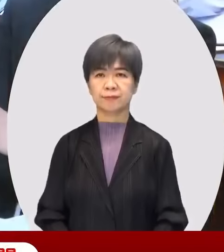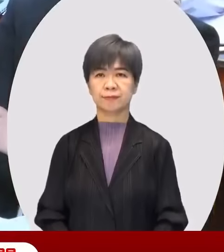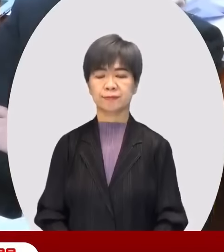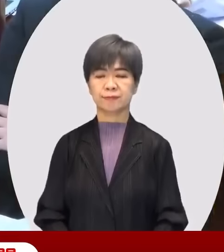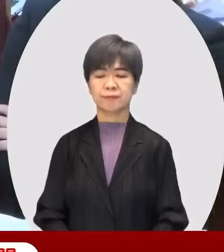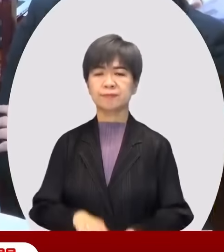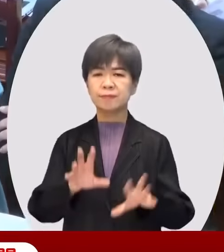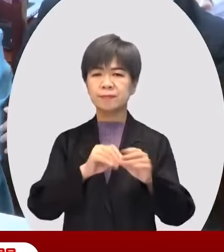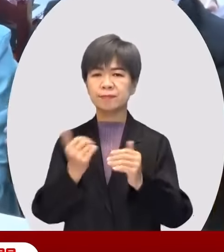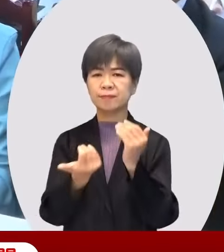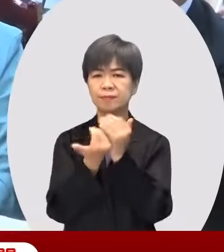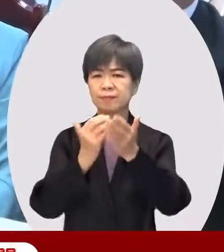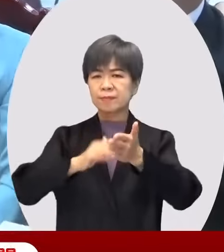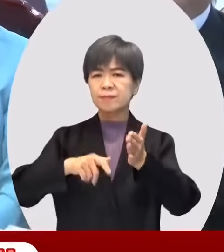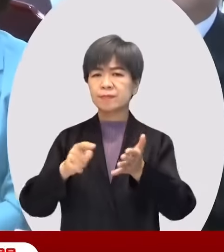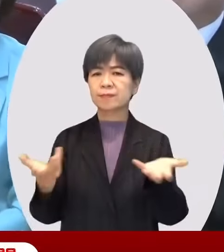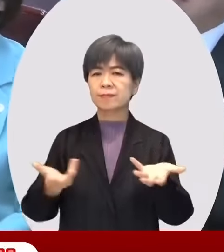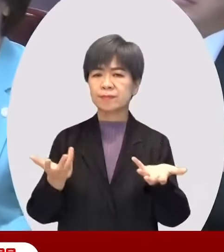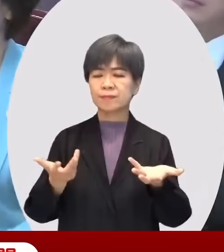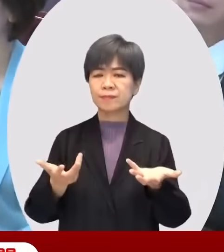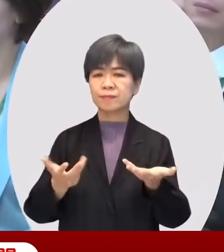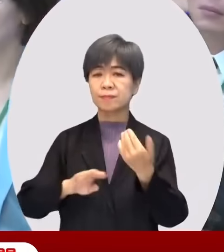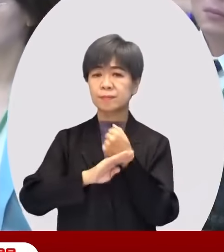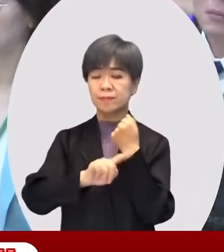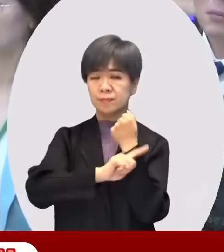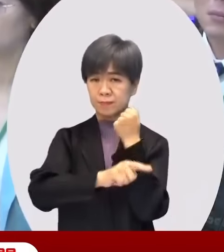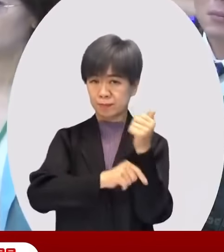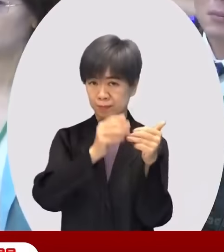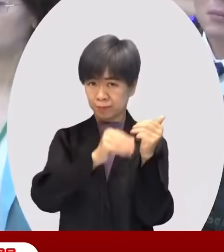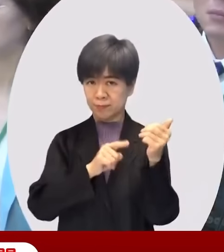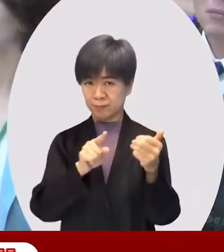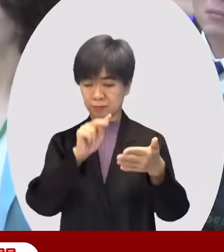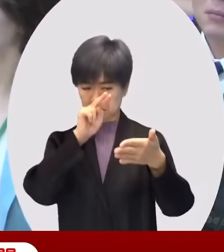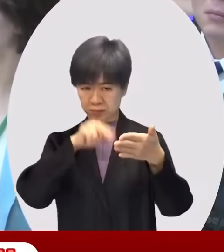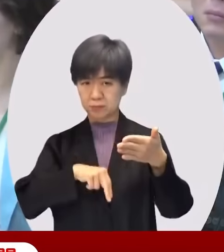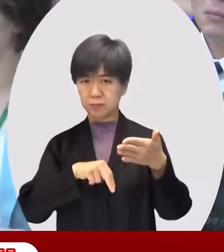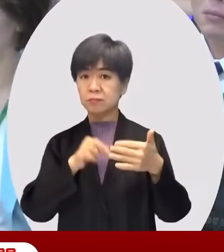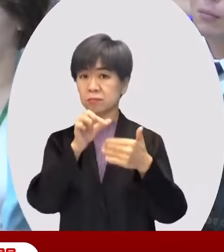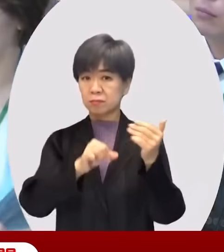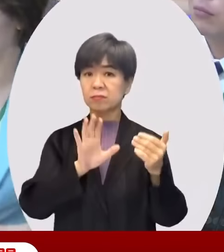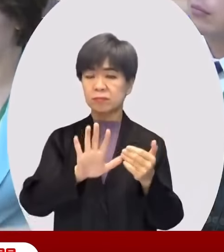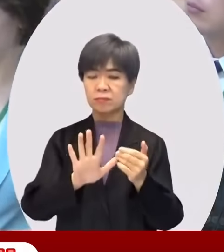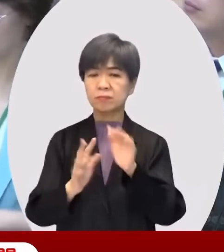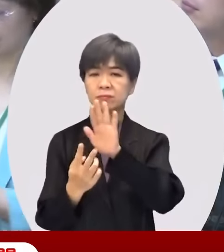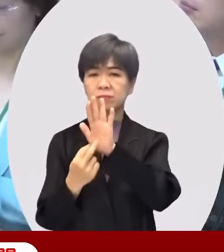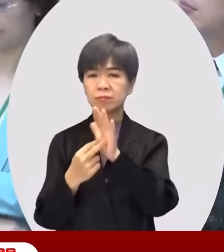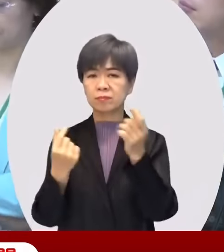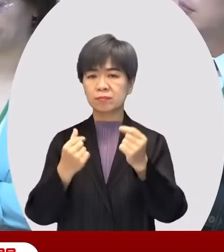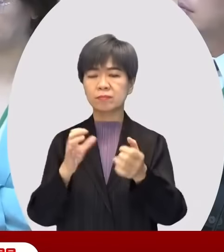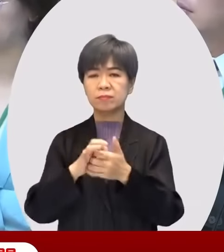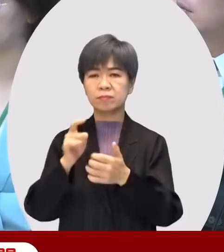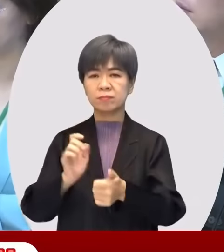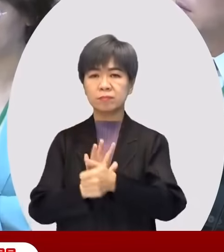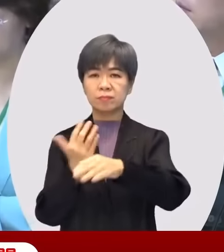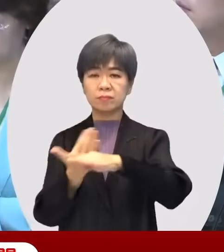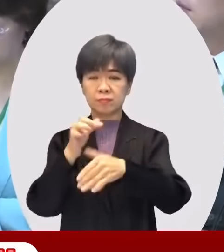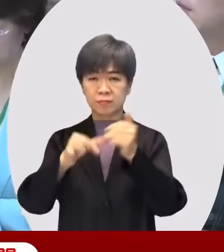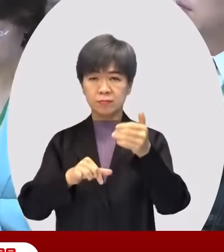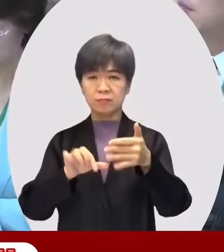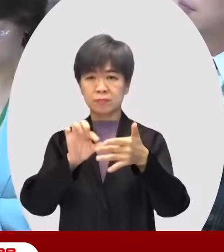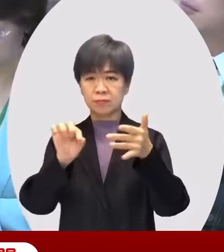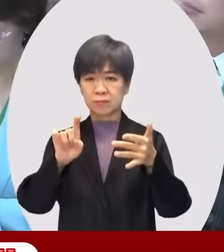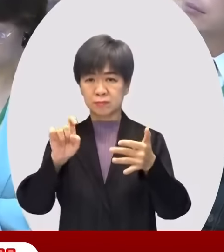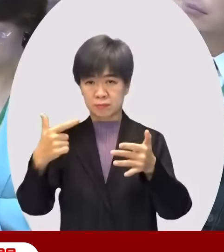隐匿资讯的部分呢，我想说其实在其他法规中也有相关的规定，好像比如说我们处长条例第十六条也